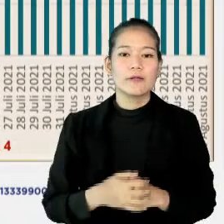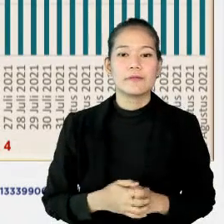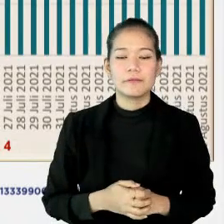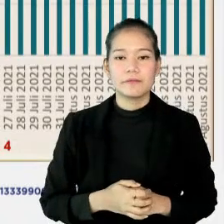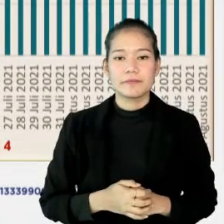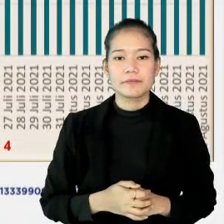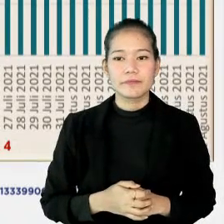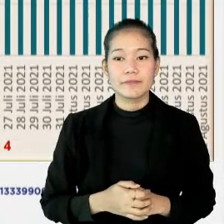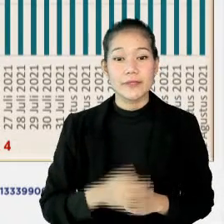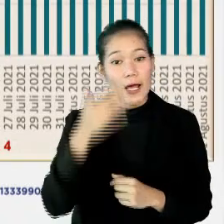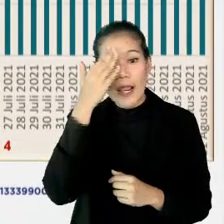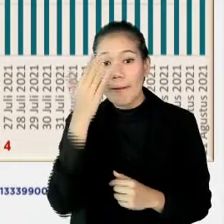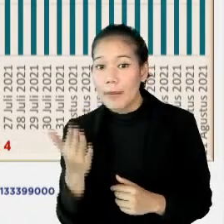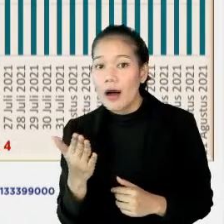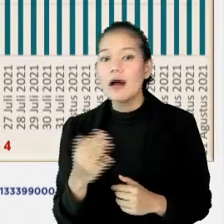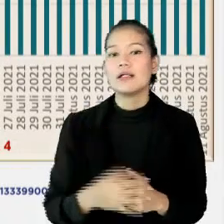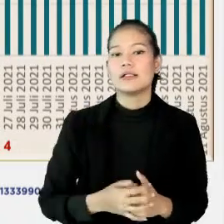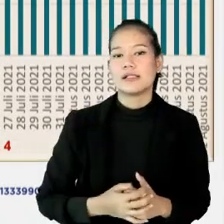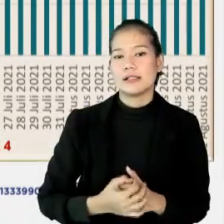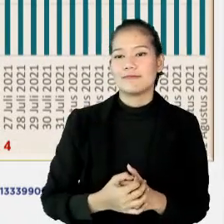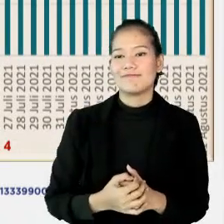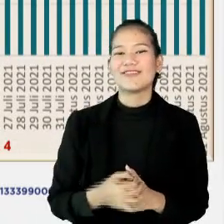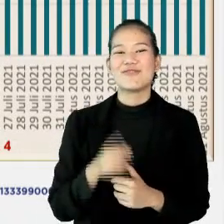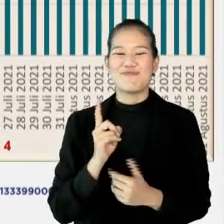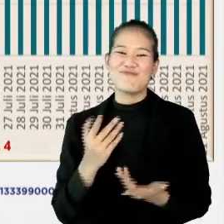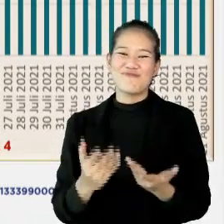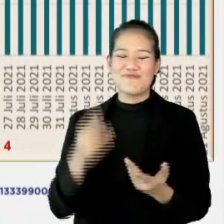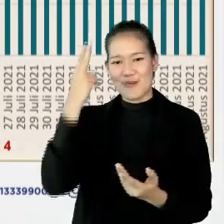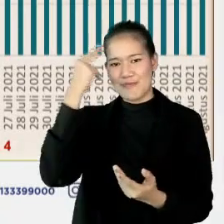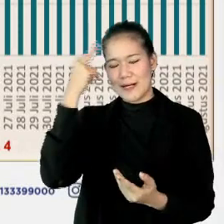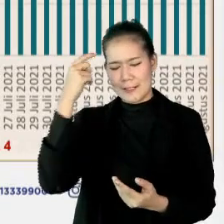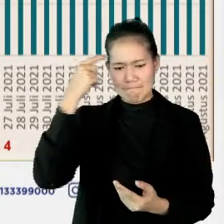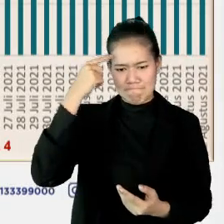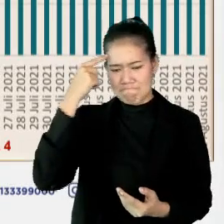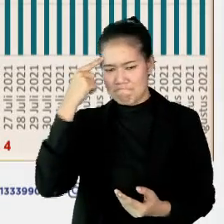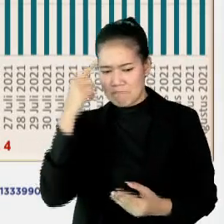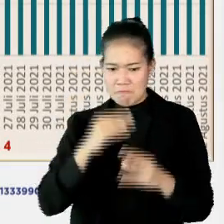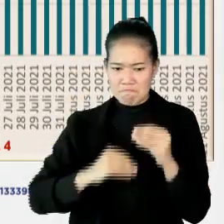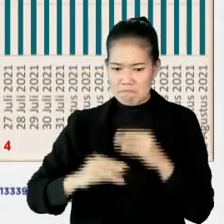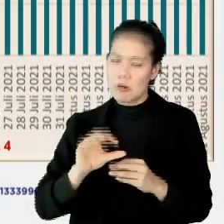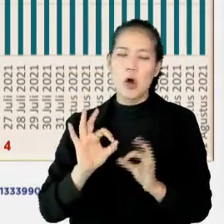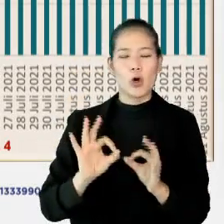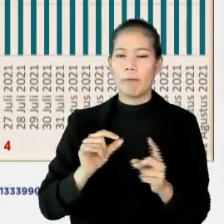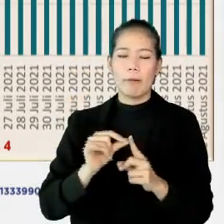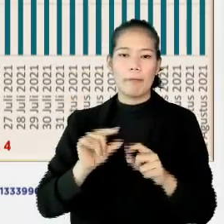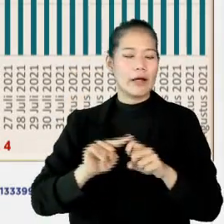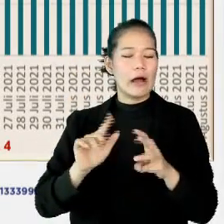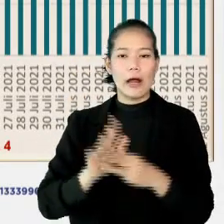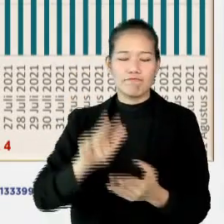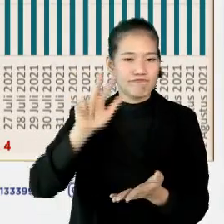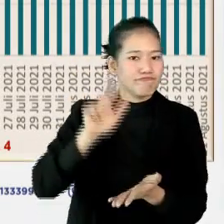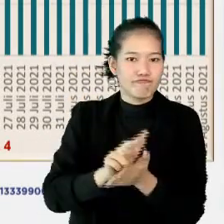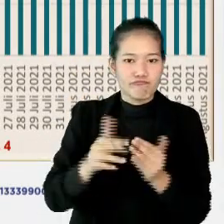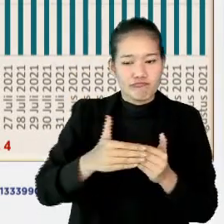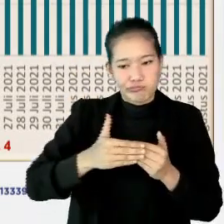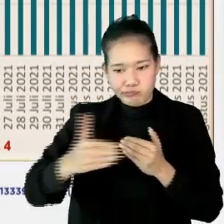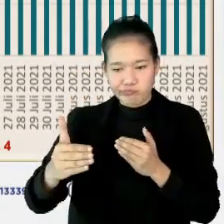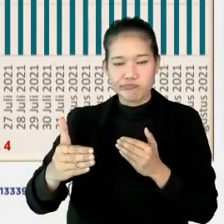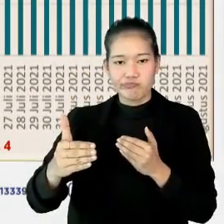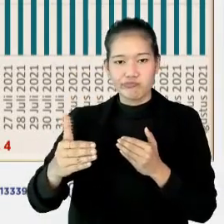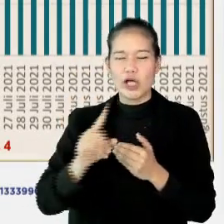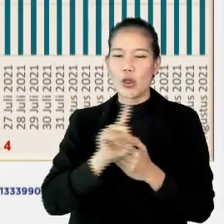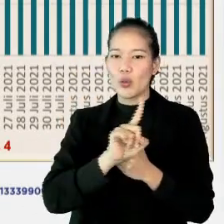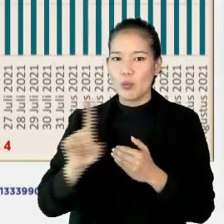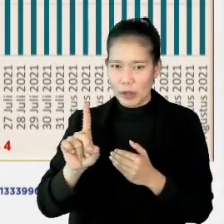aktifnya. Itu kenapa kemudian mungkin pemerintah mengambil kebijakan untuk melanjutkan PPKM level 4 di Jawa Bali